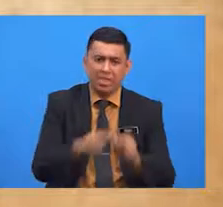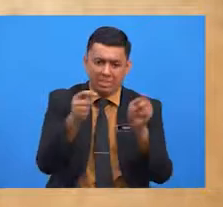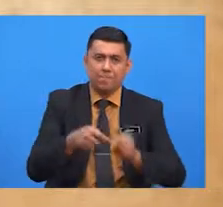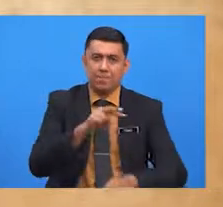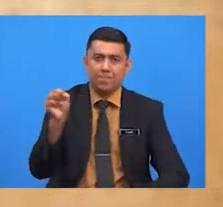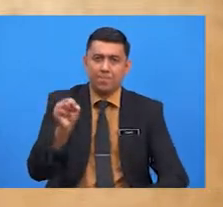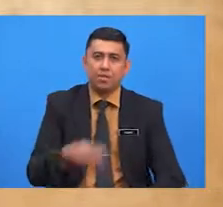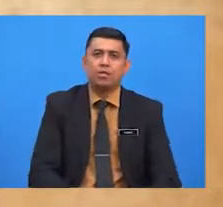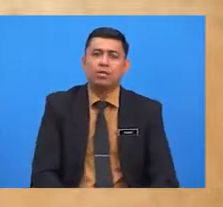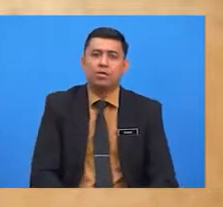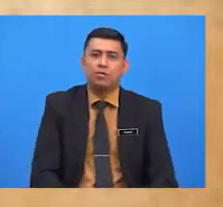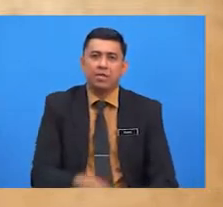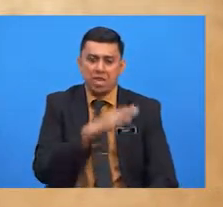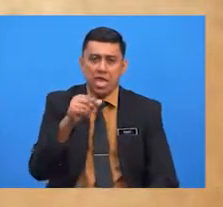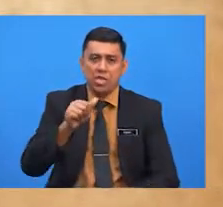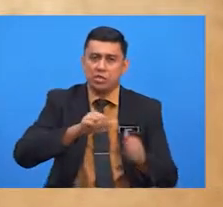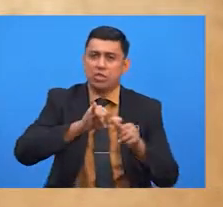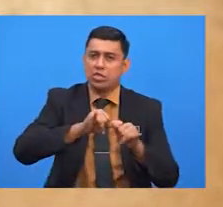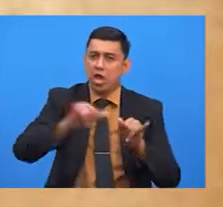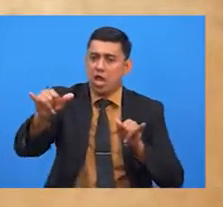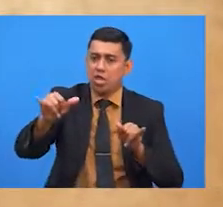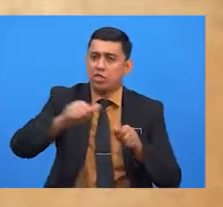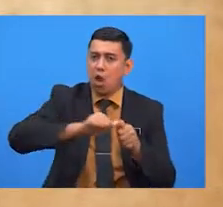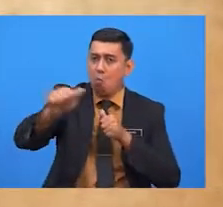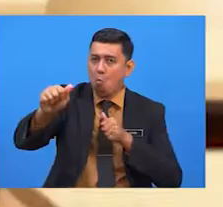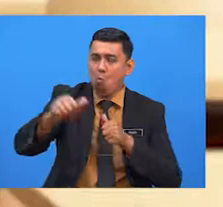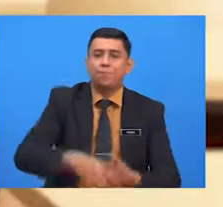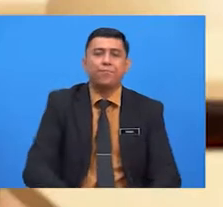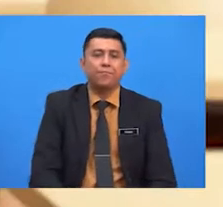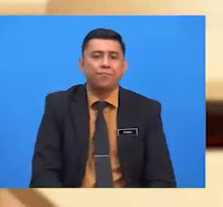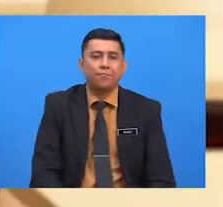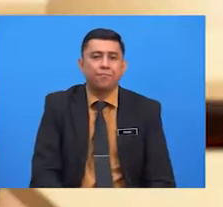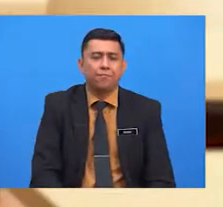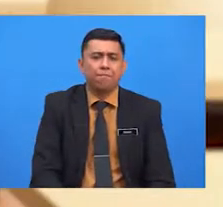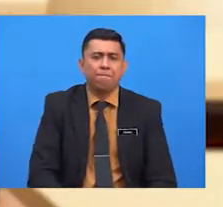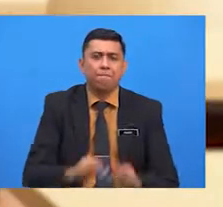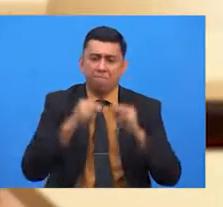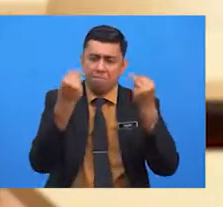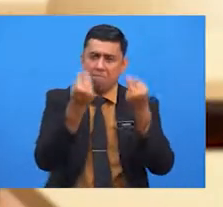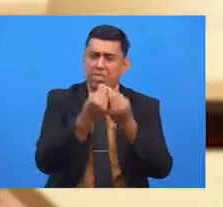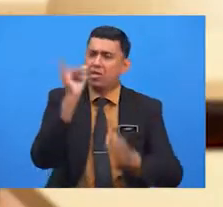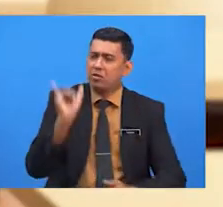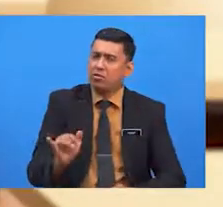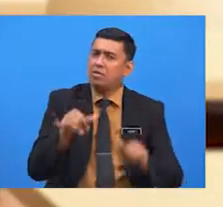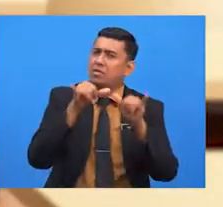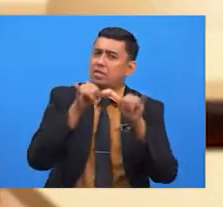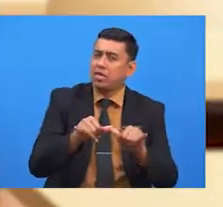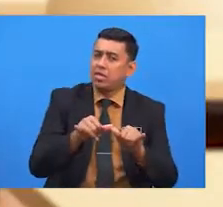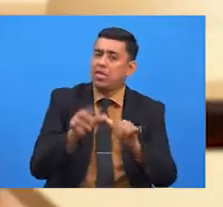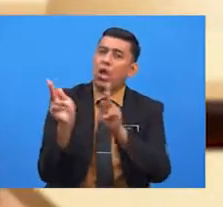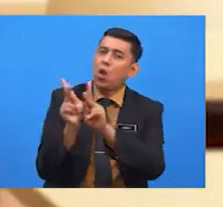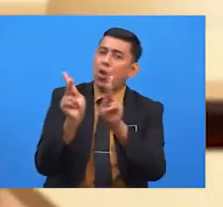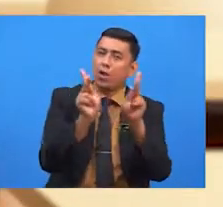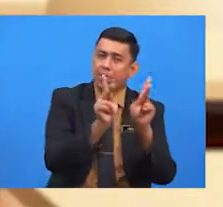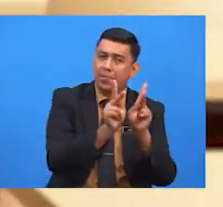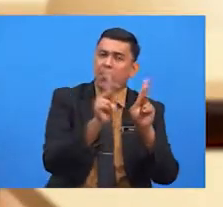dan perdagangan jarak jauh. Dalam perdagangan tempatan, masyarakat yang tinggal di kota